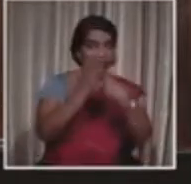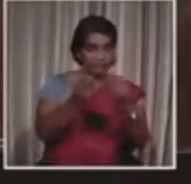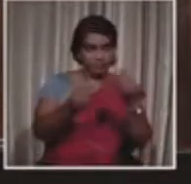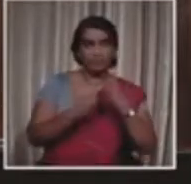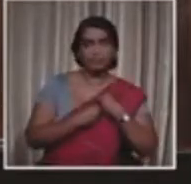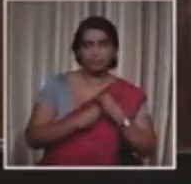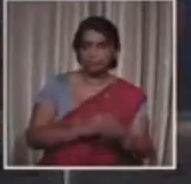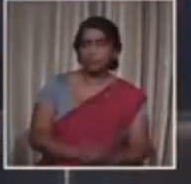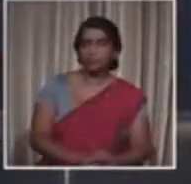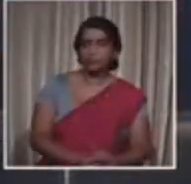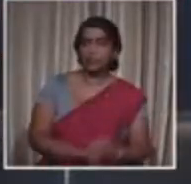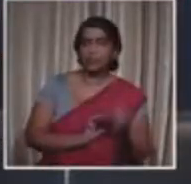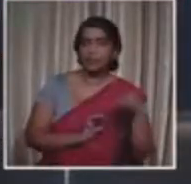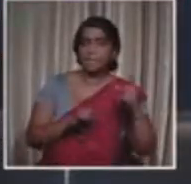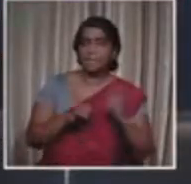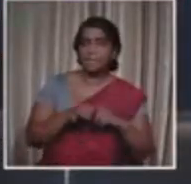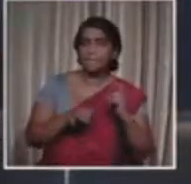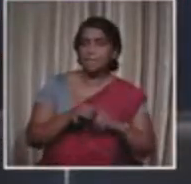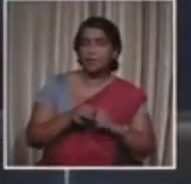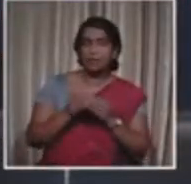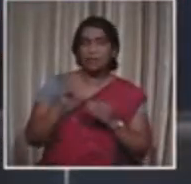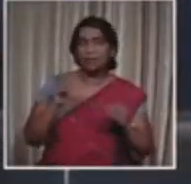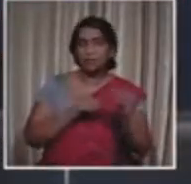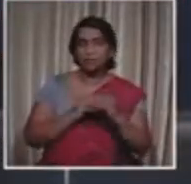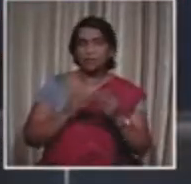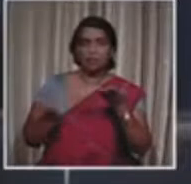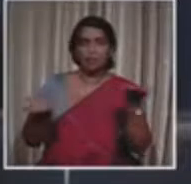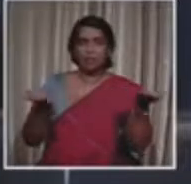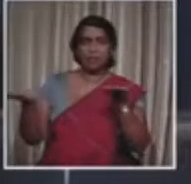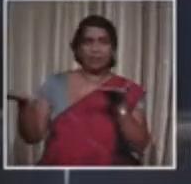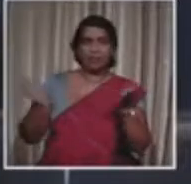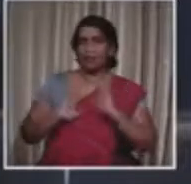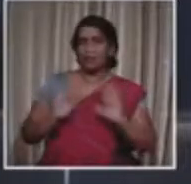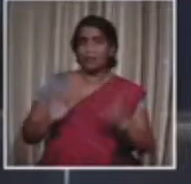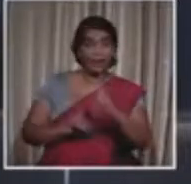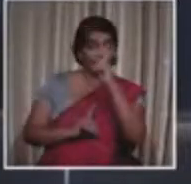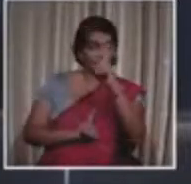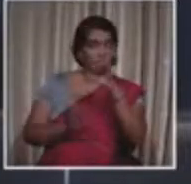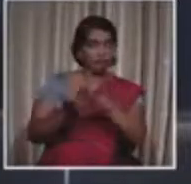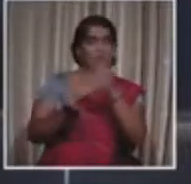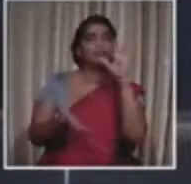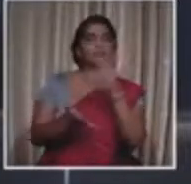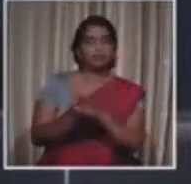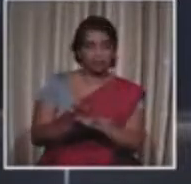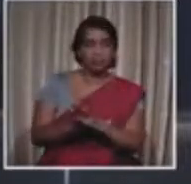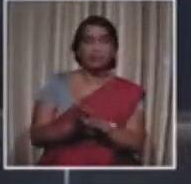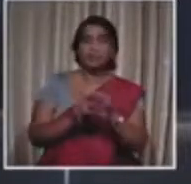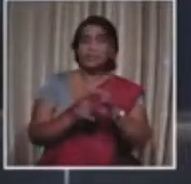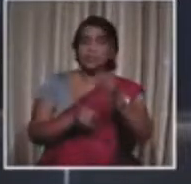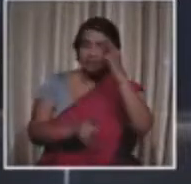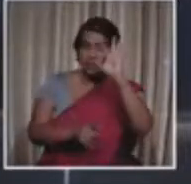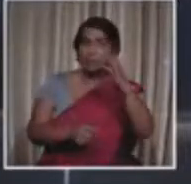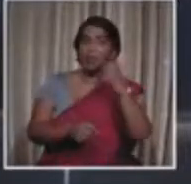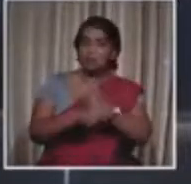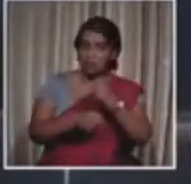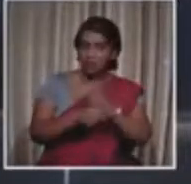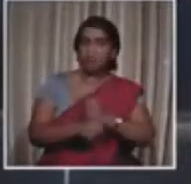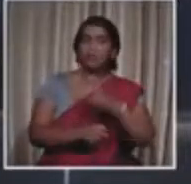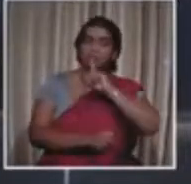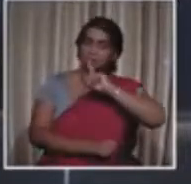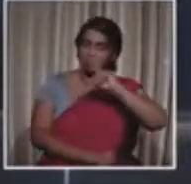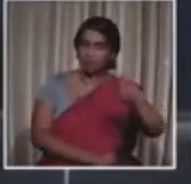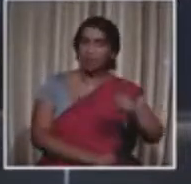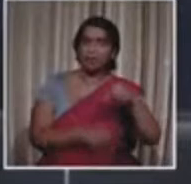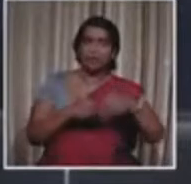කතානායකතුමා මේ ප්‍රශ්නේ විකල්ප මොනවාද කියලා පාවෙන්න බෑ. ඔව්. අපි එක තීරණයක් අරගෙන ජනාධිපති ආණ්ඩුවට කියන්න ඕනේ.